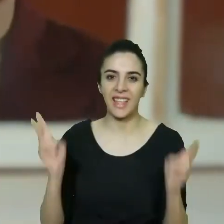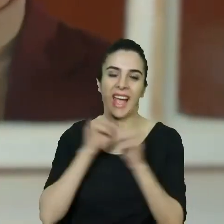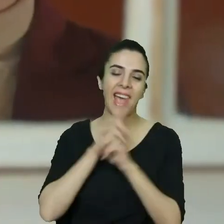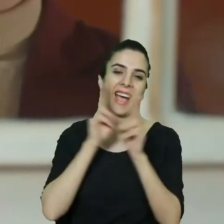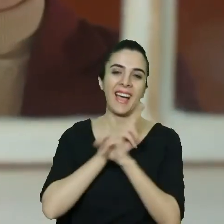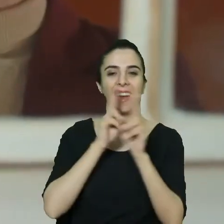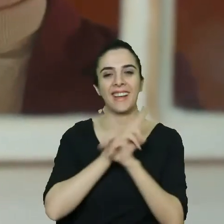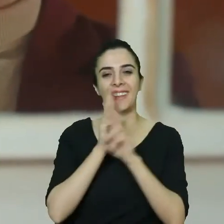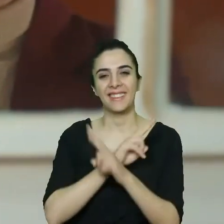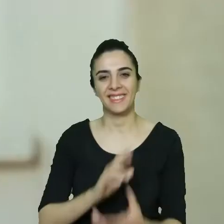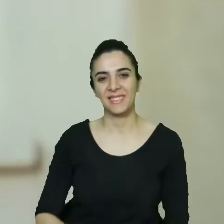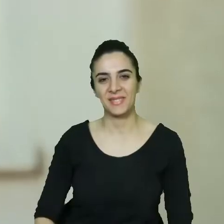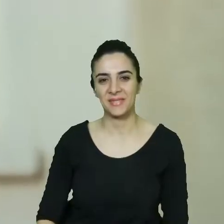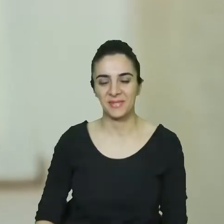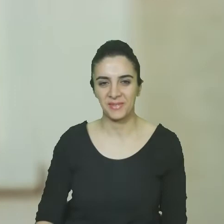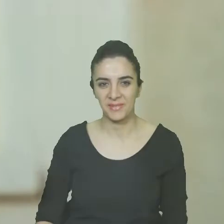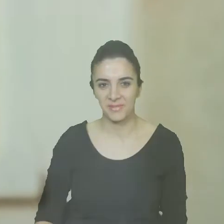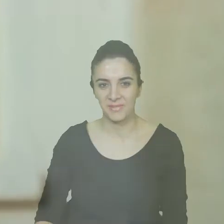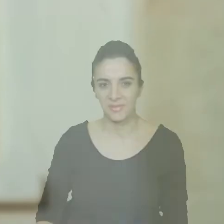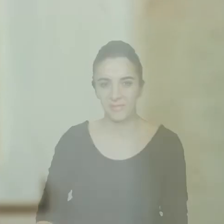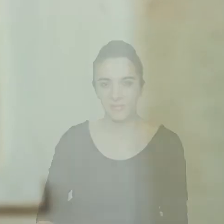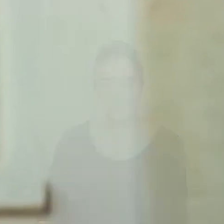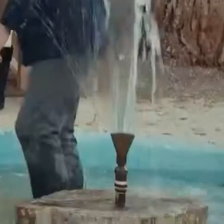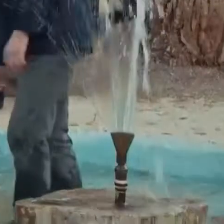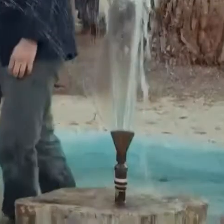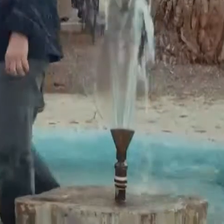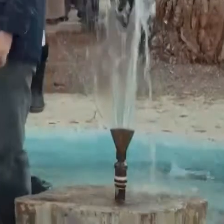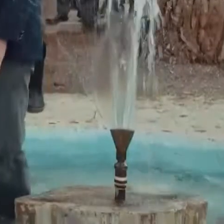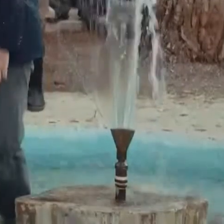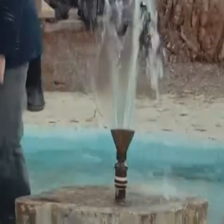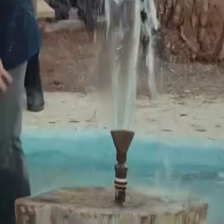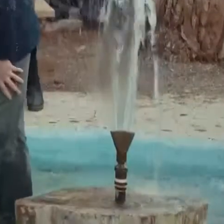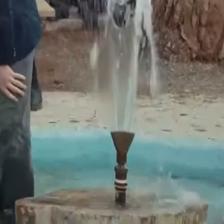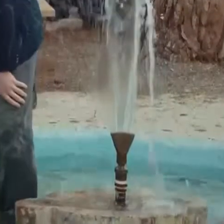kızmakla gülmek arasında. Zehra ve Cahit de şakaya güldüler.